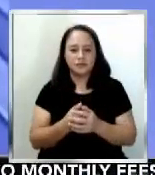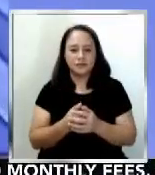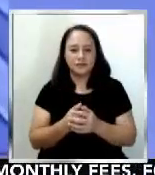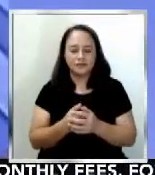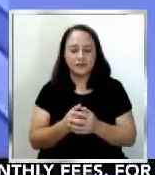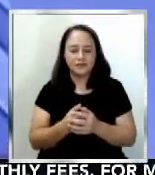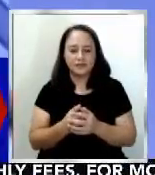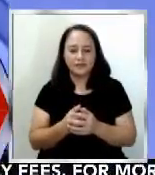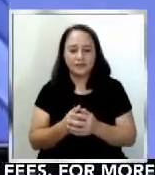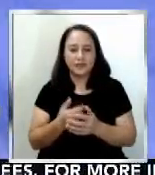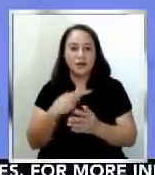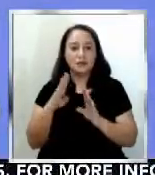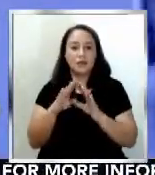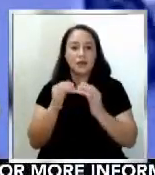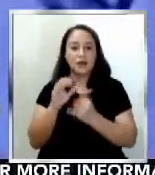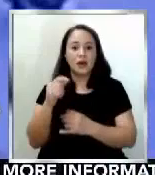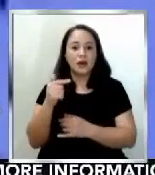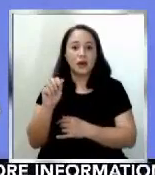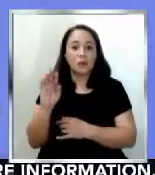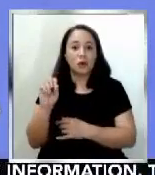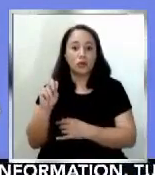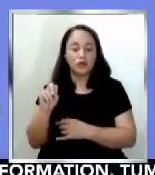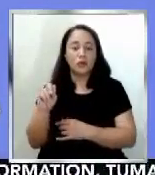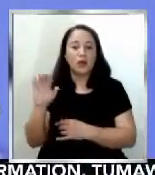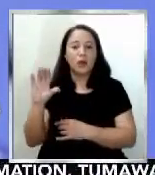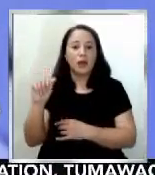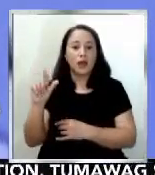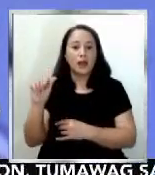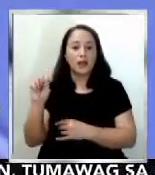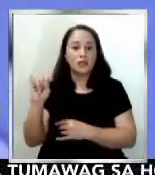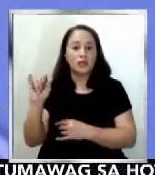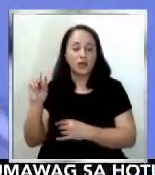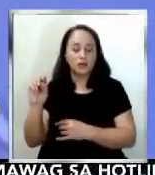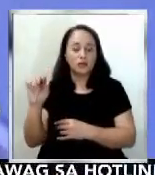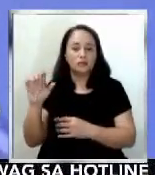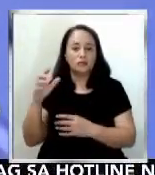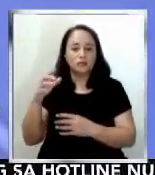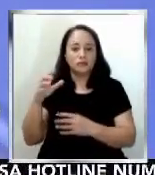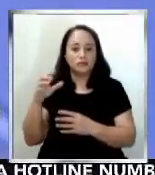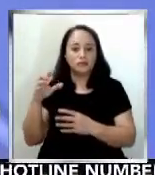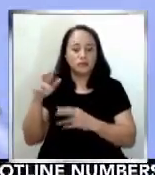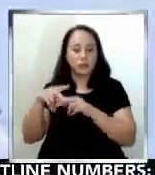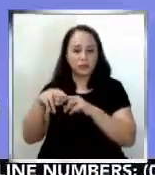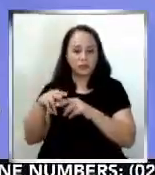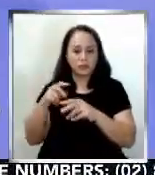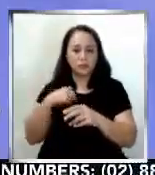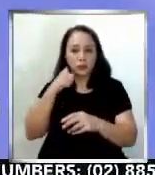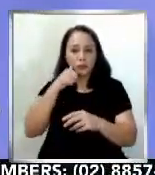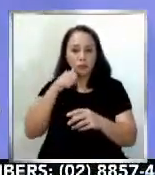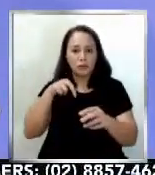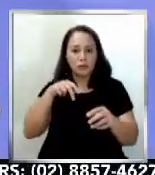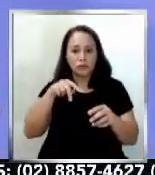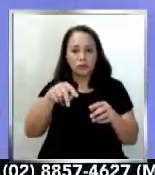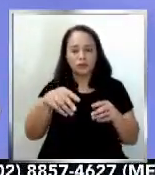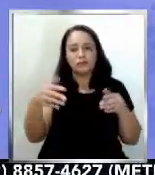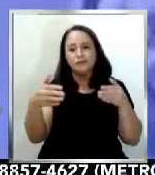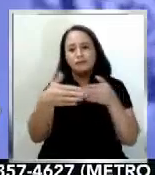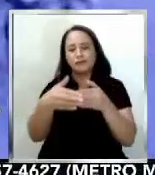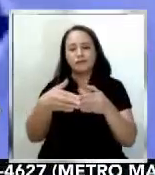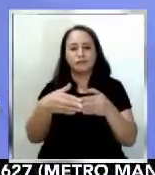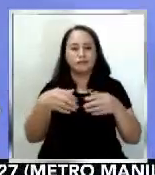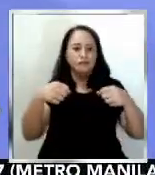Sa barangay Gabon, Calasiao, Pangasinan naman, dali-daling tumatawid ang isang babae nang sumalpok siya sa isang motorsiklo. Mabilis naman